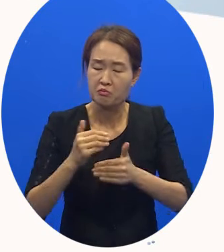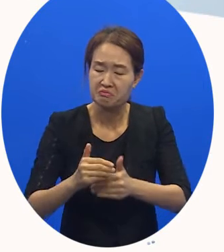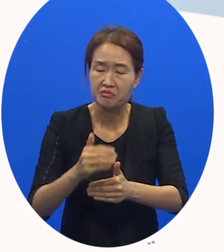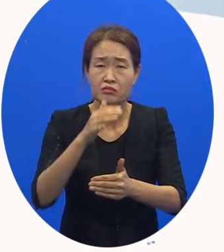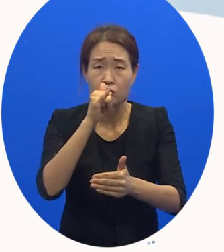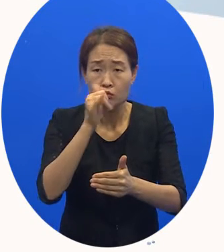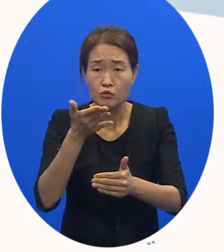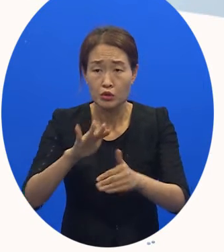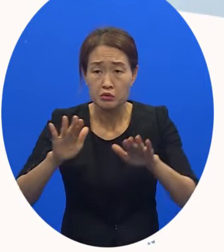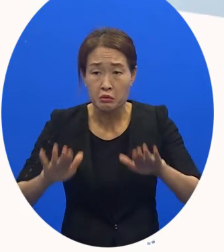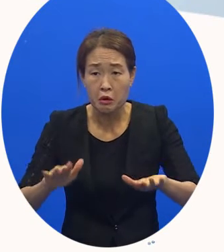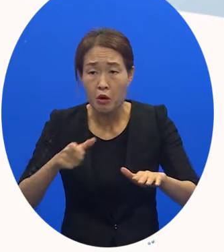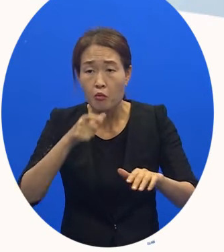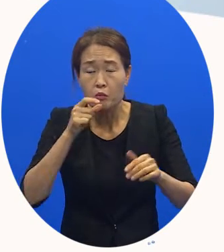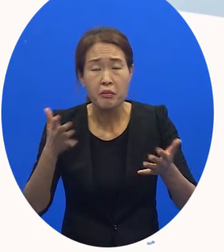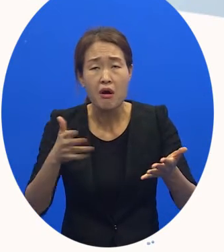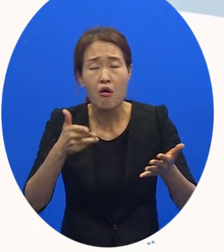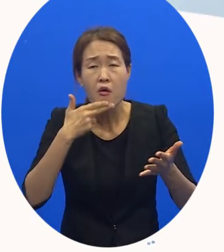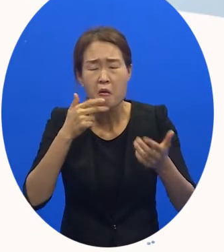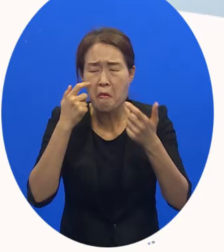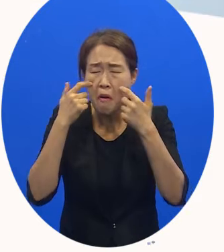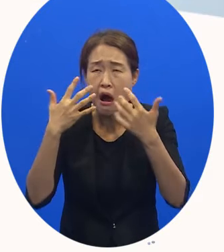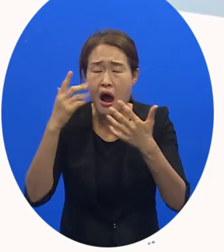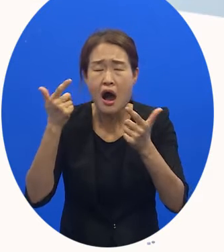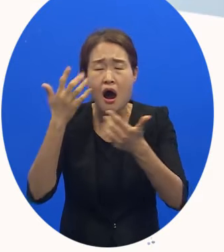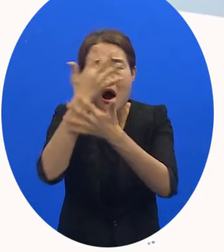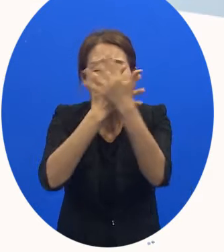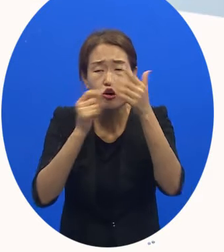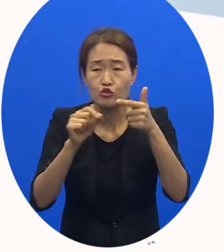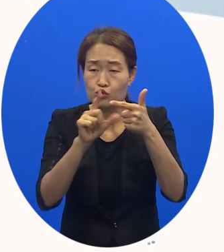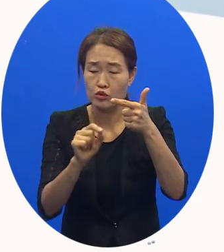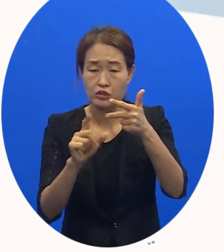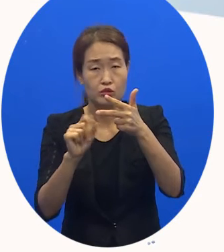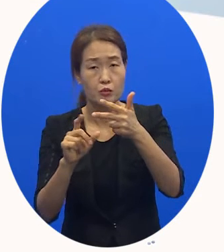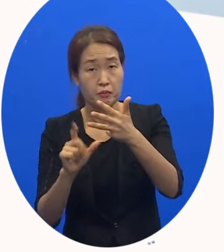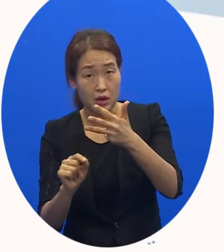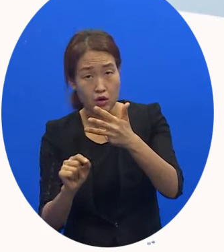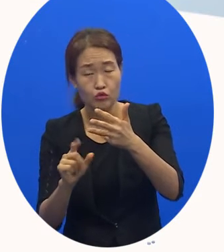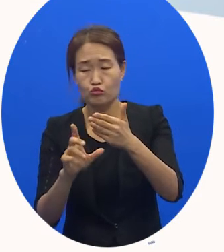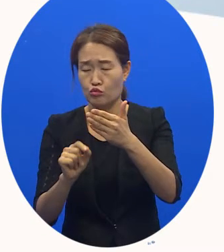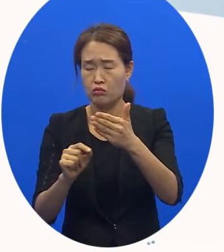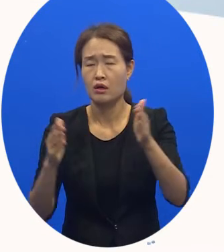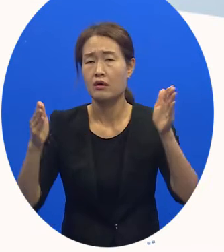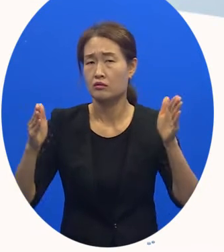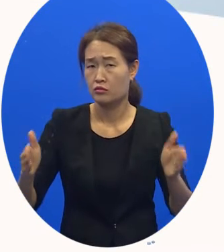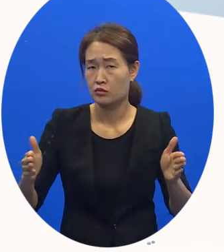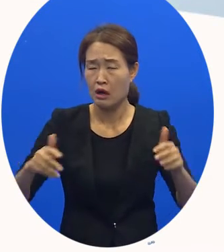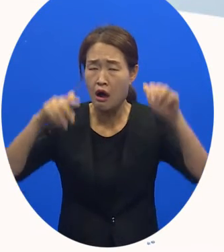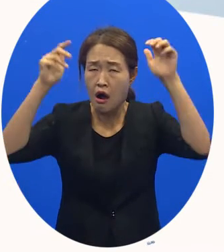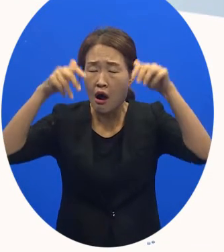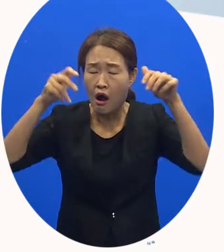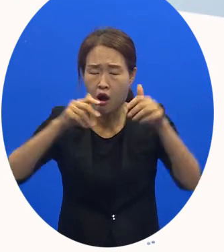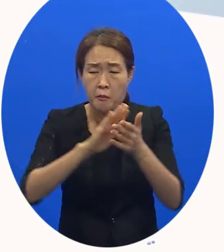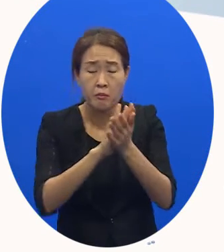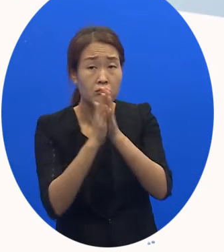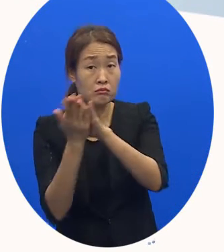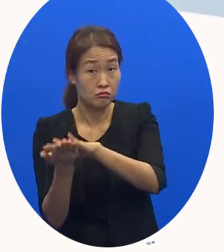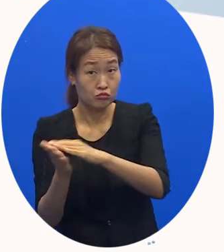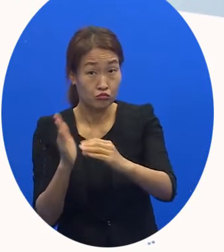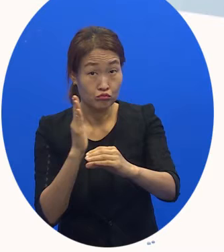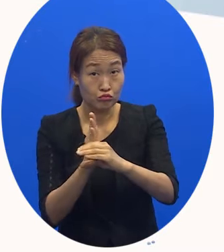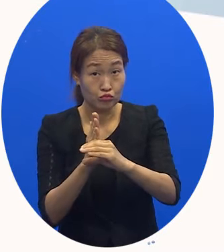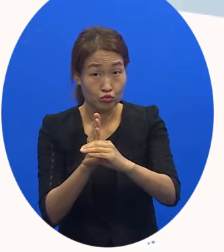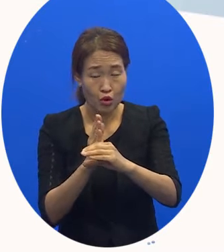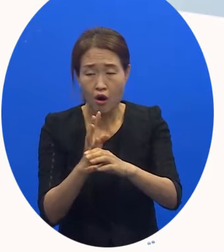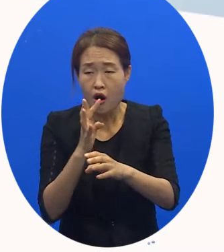지금 장만은 건계 기간이 뚜렷하지 않고 6월 8월 9월까지 하나의 우기 형태로 변화하여